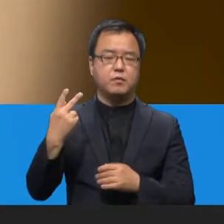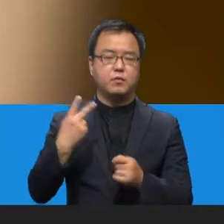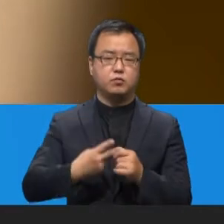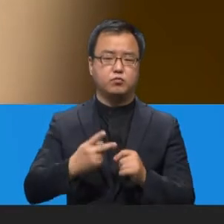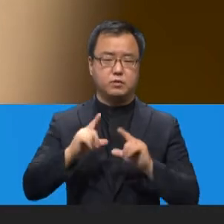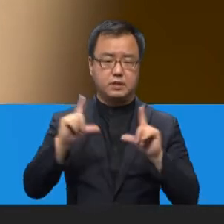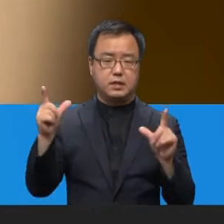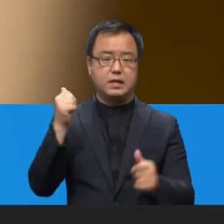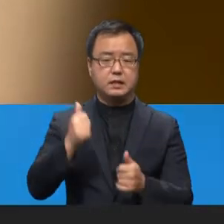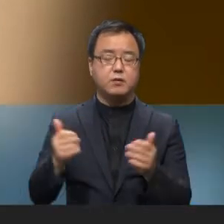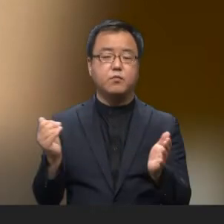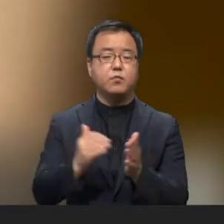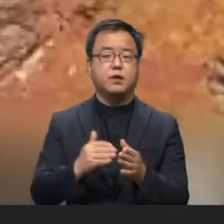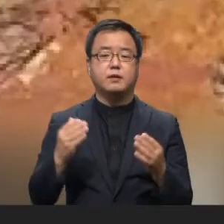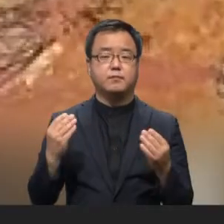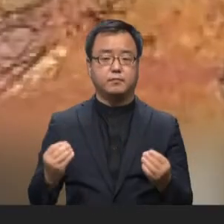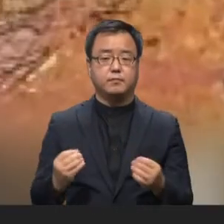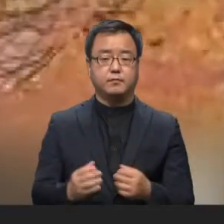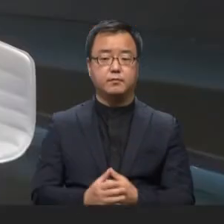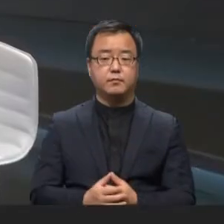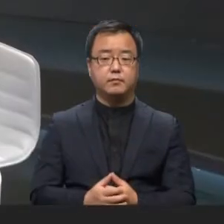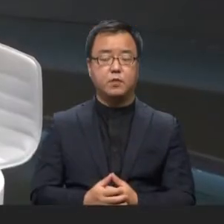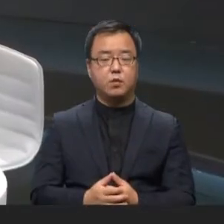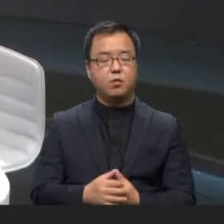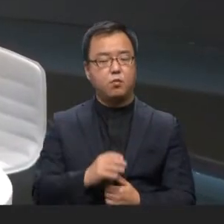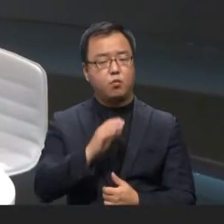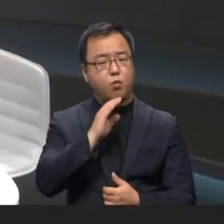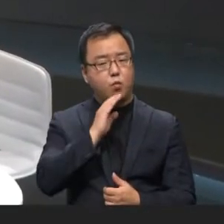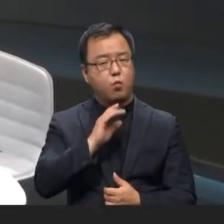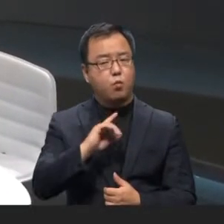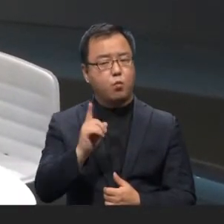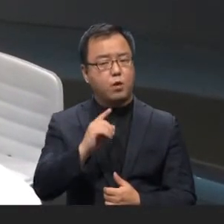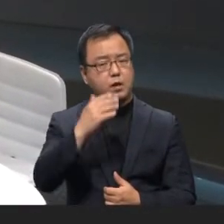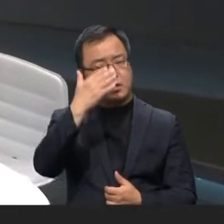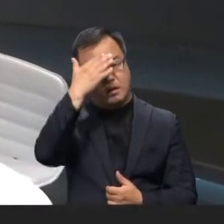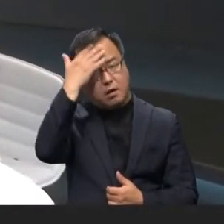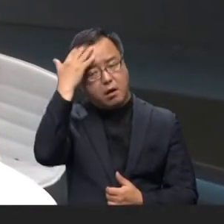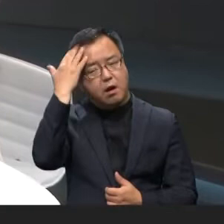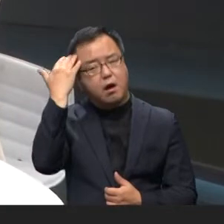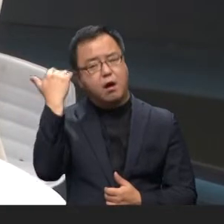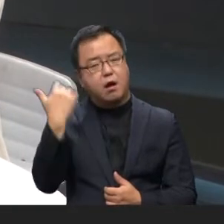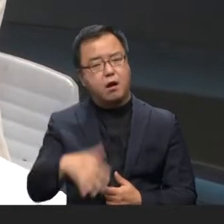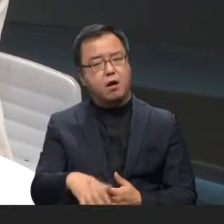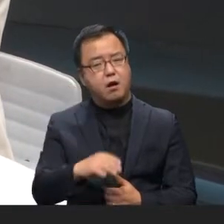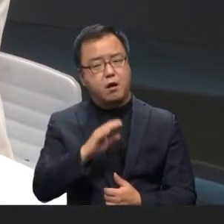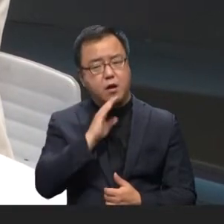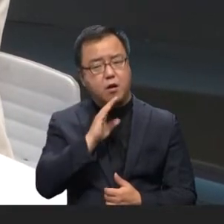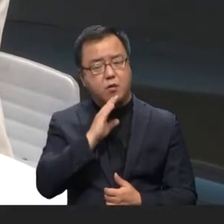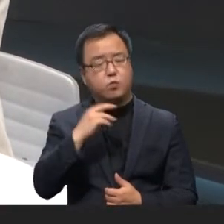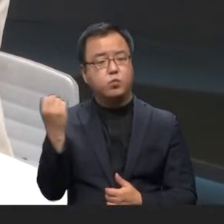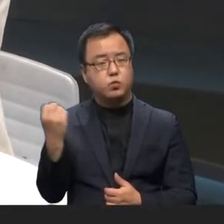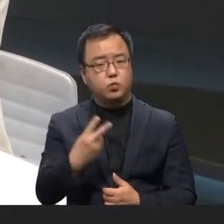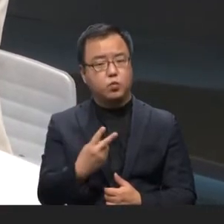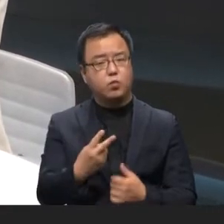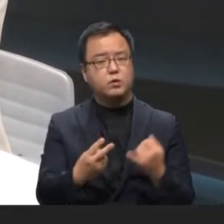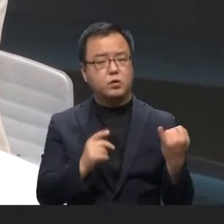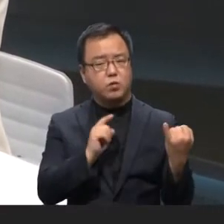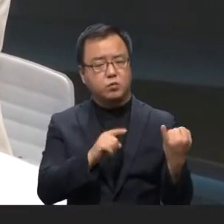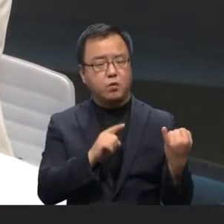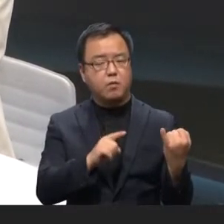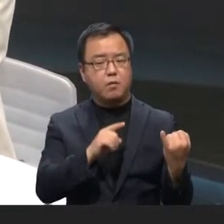내 시험까지 마쳤습니다 네 언니 뭐 일단은 다행이다 라는 생각도 좀 들구요 또 한편으로는 이어 성이 그냥